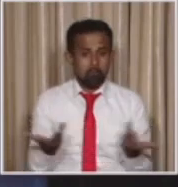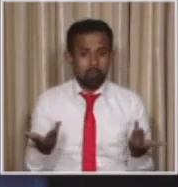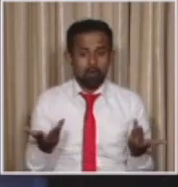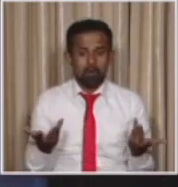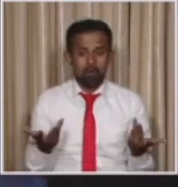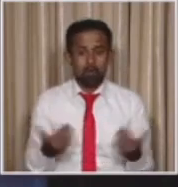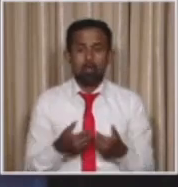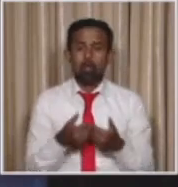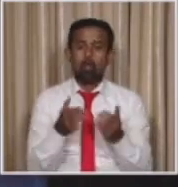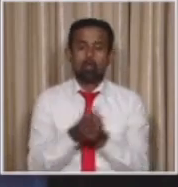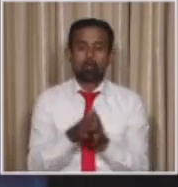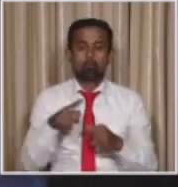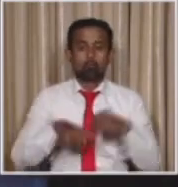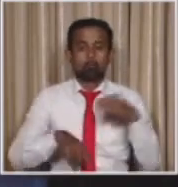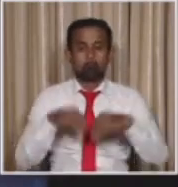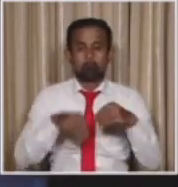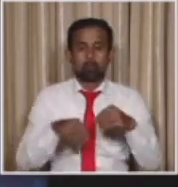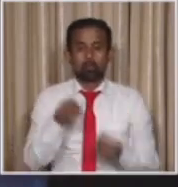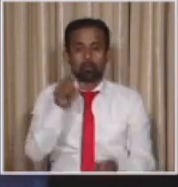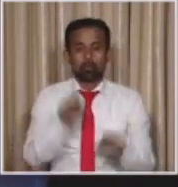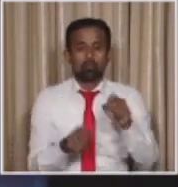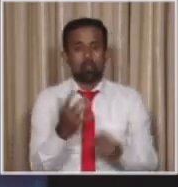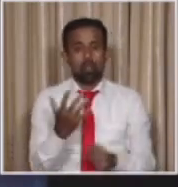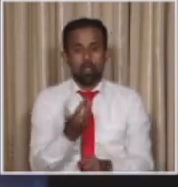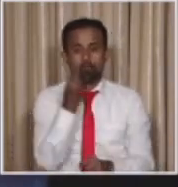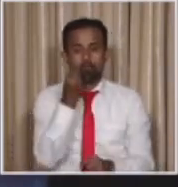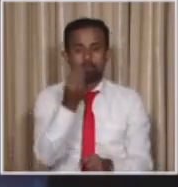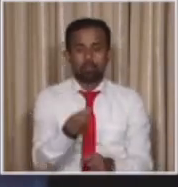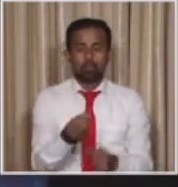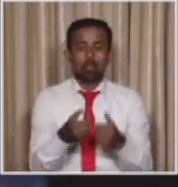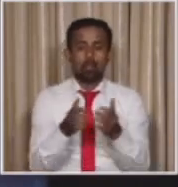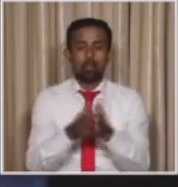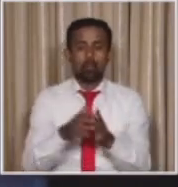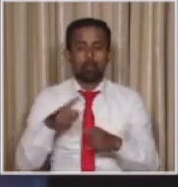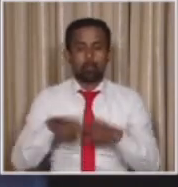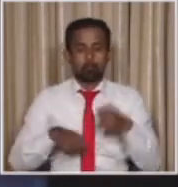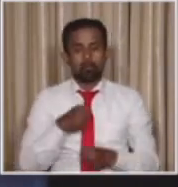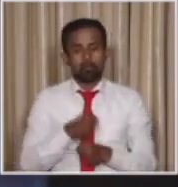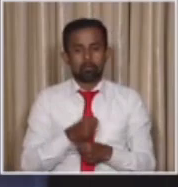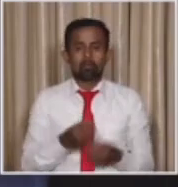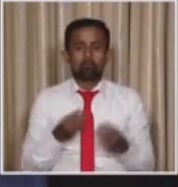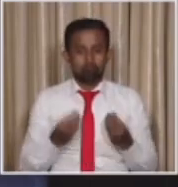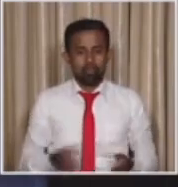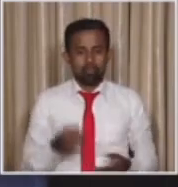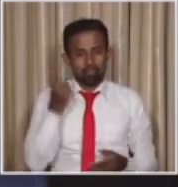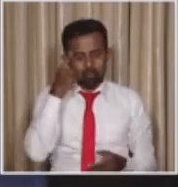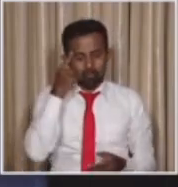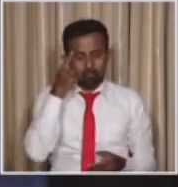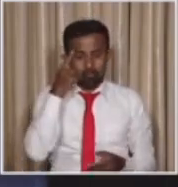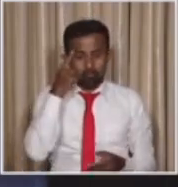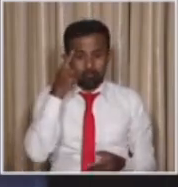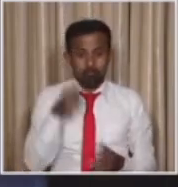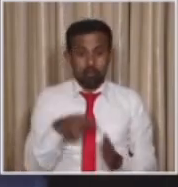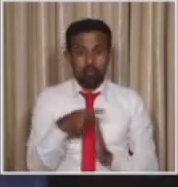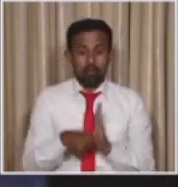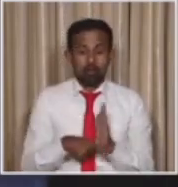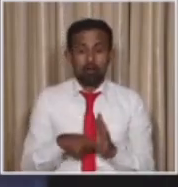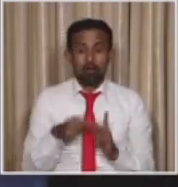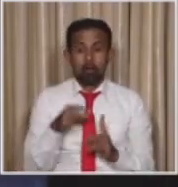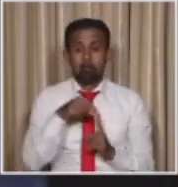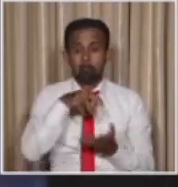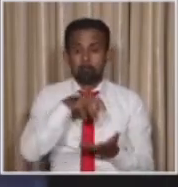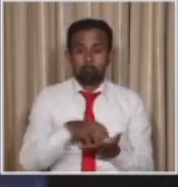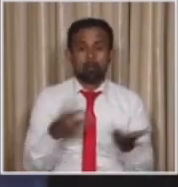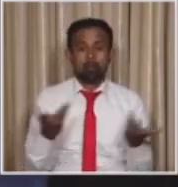මොන මැතිවරණයක් හරි තියලා ජනතාවට අවස්ථාව දෙන්න මොකද මොන මැතිවරණයක් තිබුවත් ආණ්ඩුව පරාද වෙනවා කියලා දන්නවා ඒ නිසා මේ රටේ අද ප්‍රාදේශ සභා